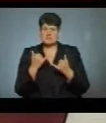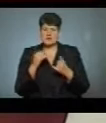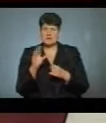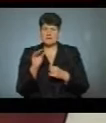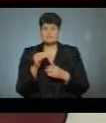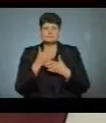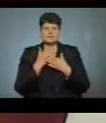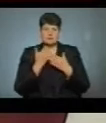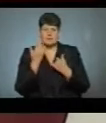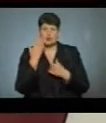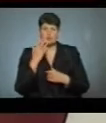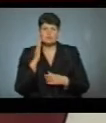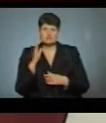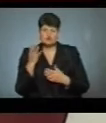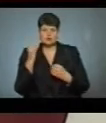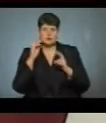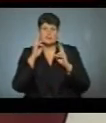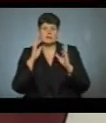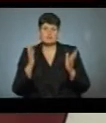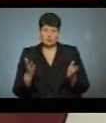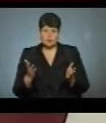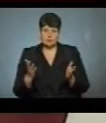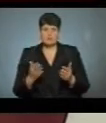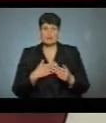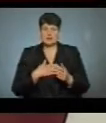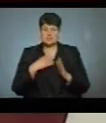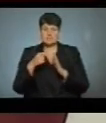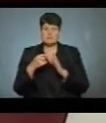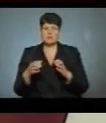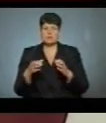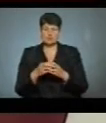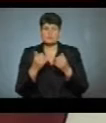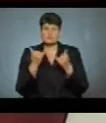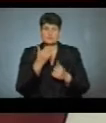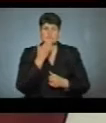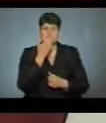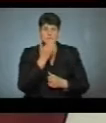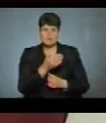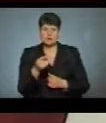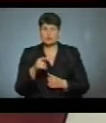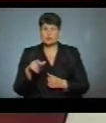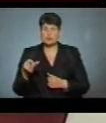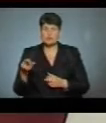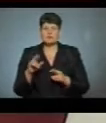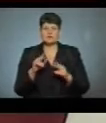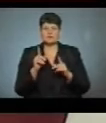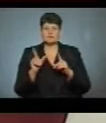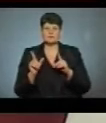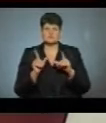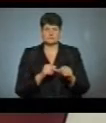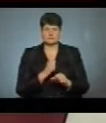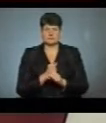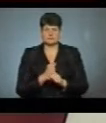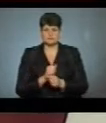перепусток немає. Коли вони будуть, ще невідомо. Наша знімальна група сьогодні запитала у тернополян, як вони добираються на